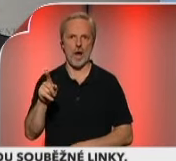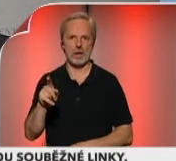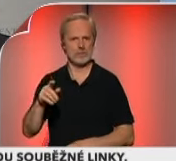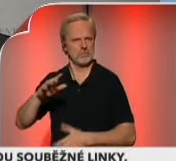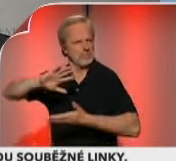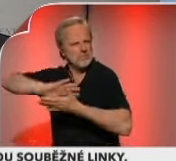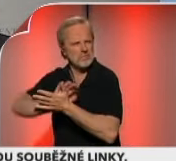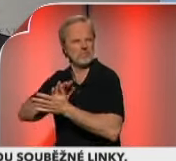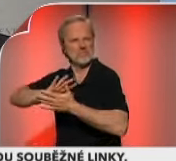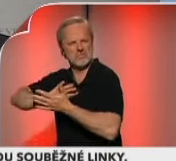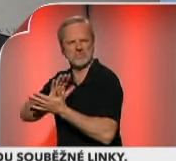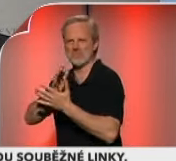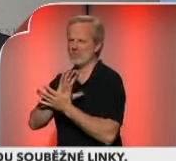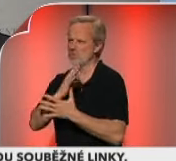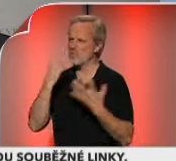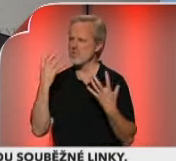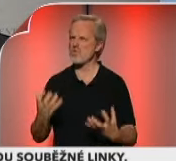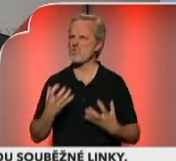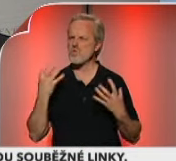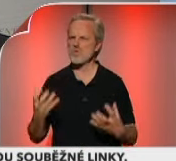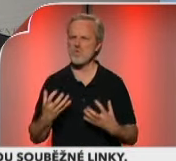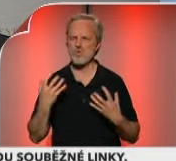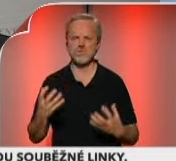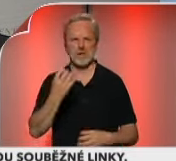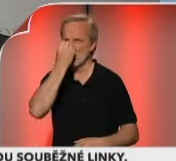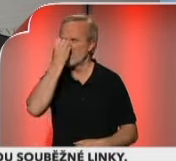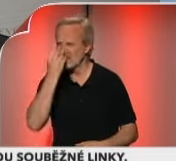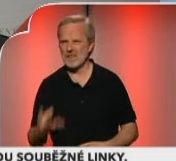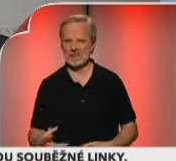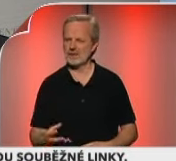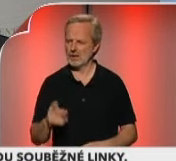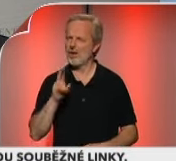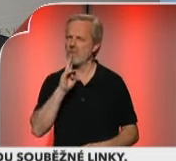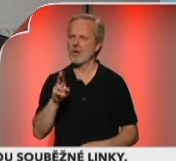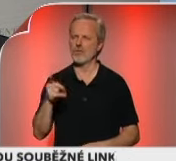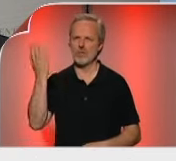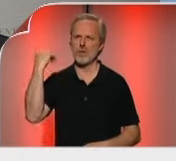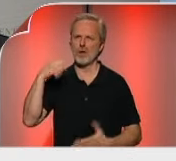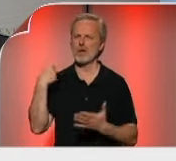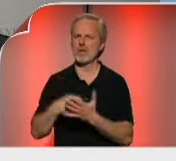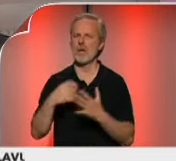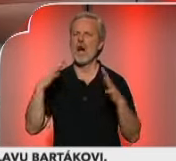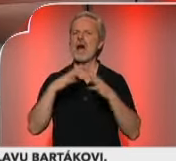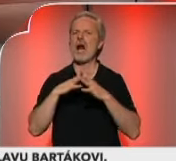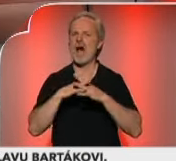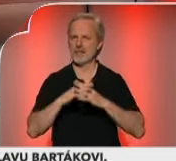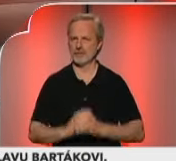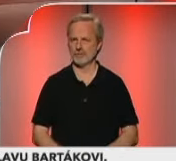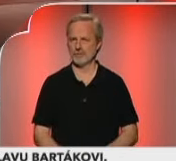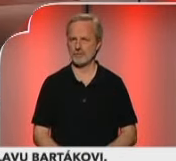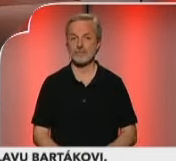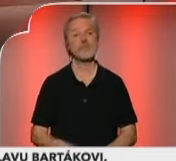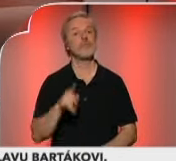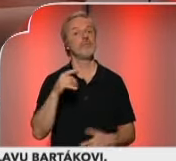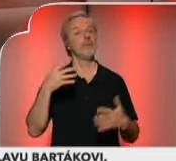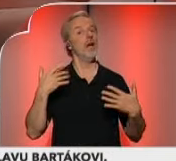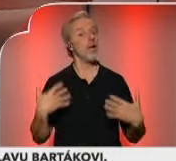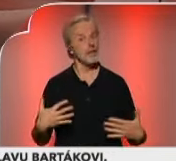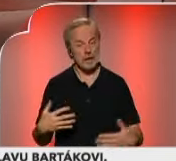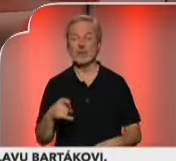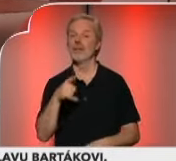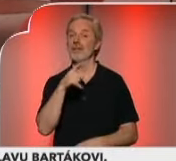zlikvidovat způsoby které nemají v demokracii obdoby máte teď pocit zadosti učinění když tito lidé